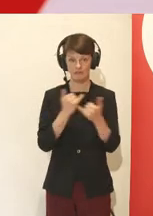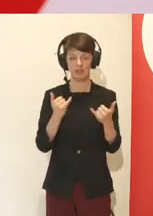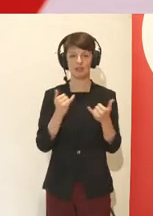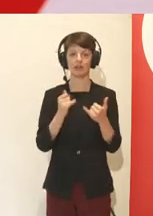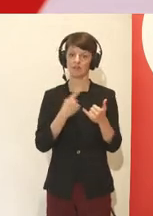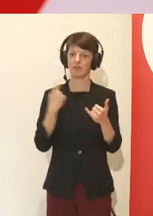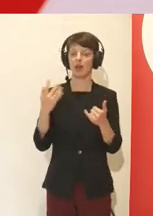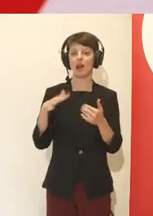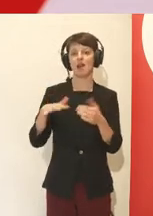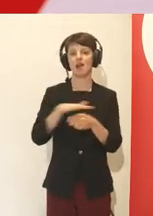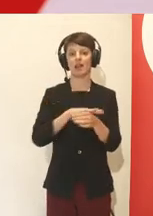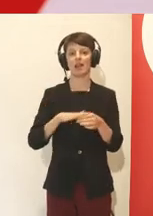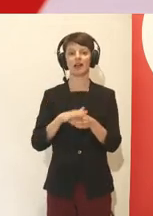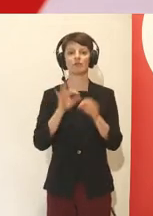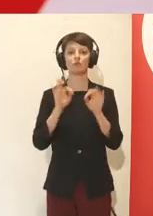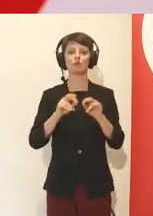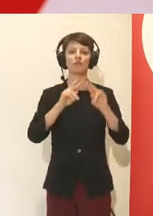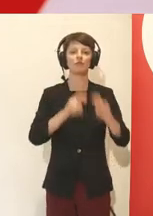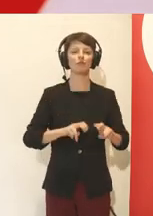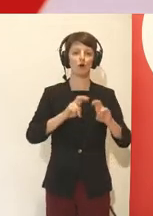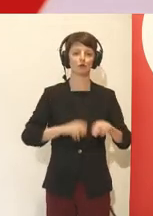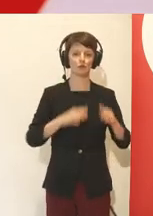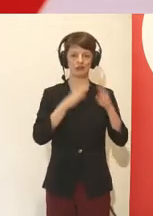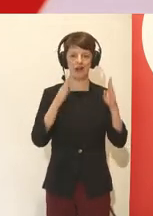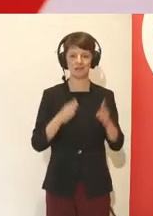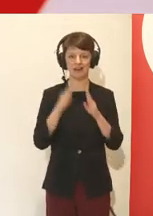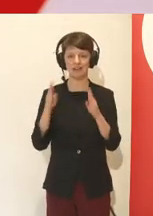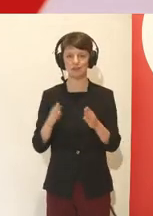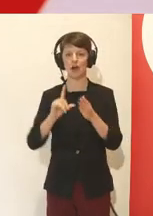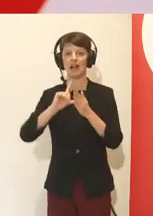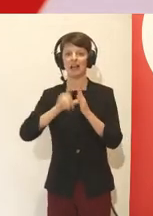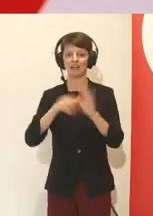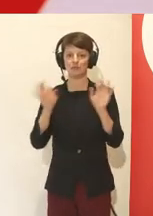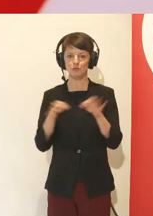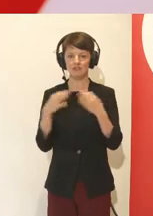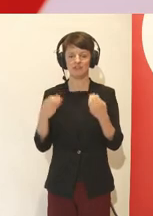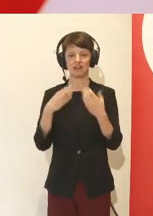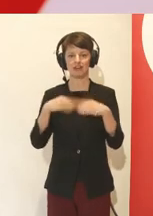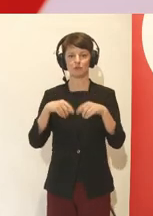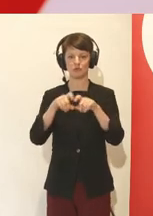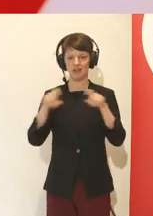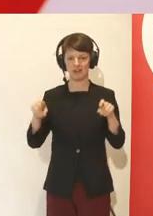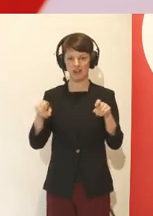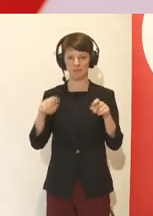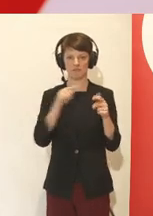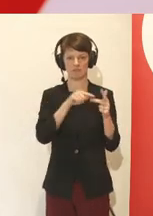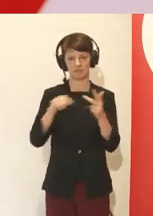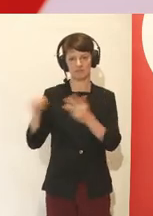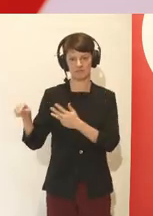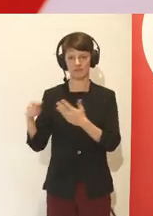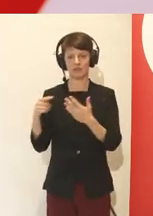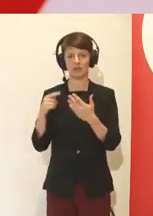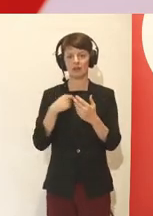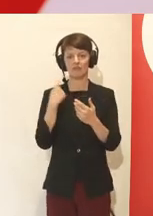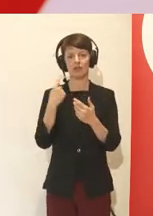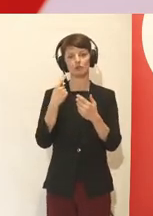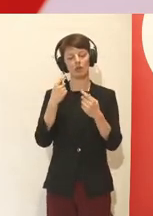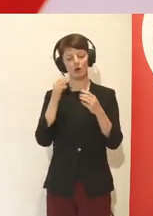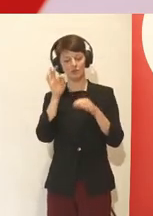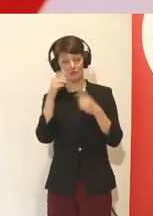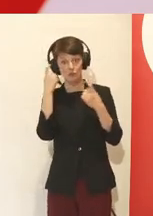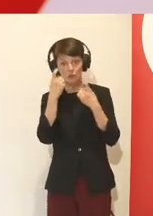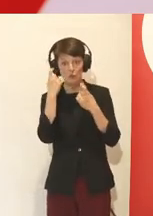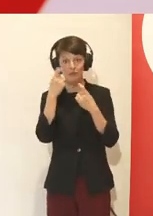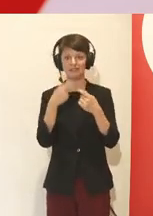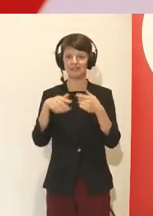dass wir ein land sind mit guten forschungseinrichtungen mit leistungsfähigen unternehmen wenn wir dafür sorge tragen dass dies ein land ist dass